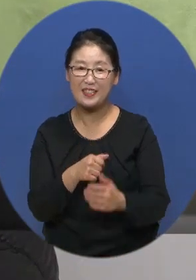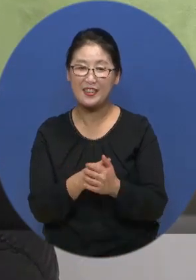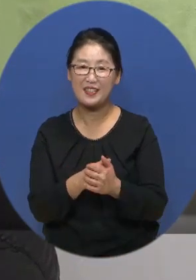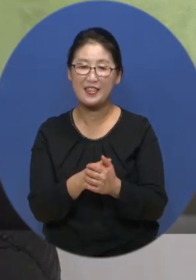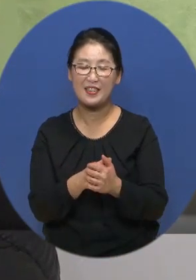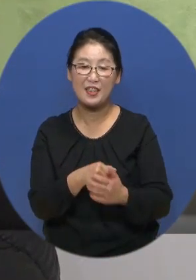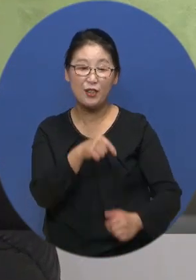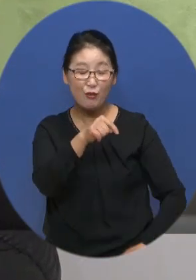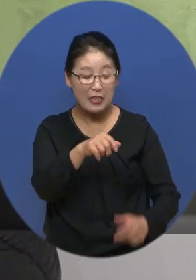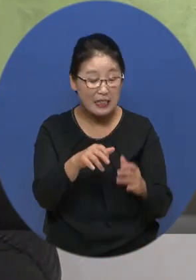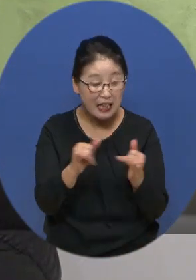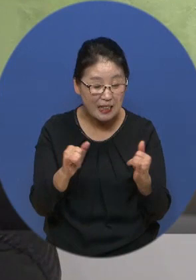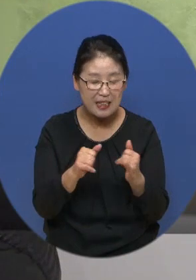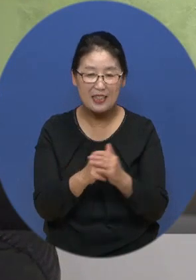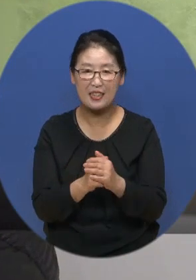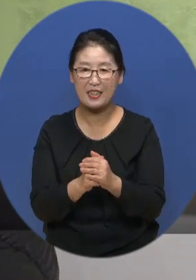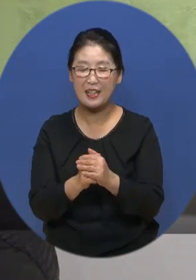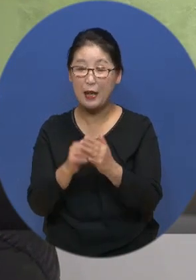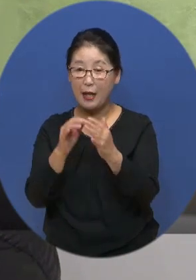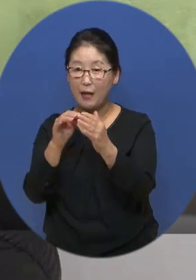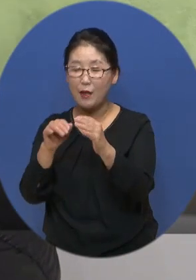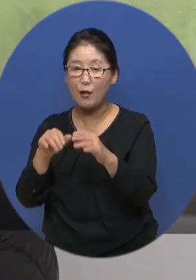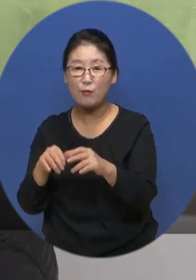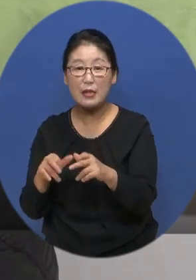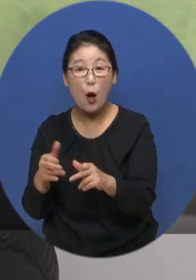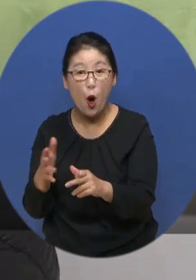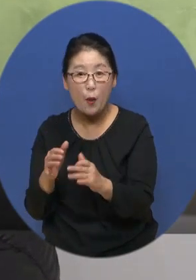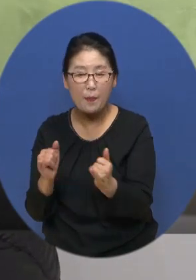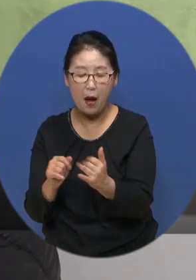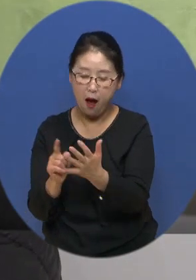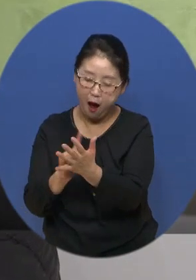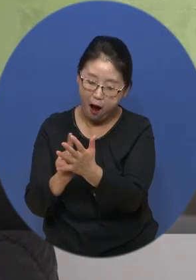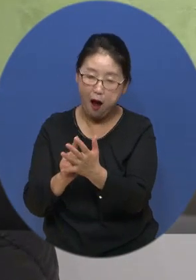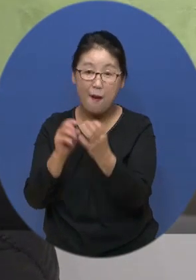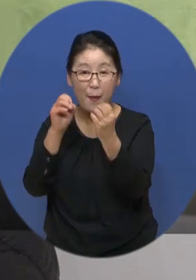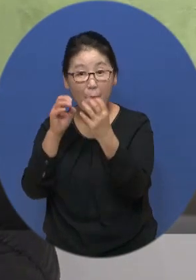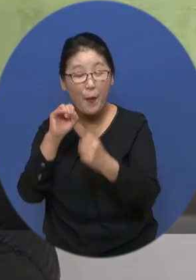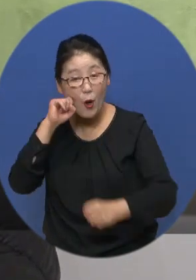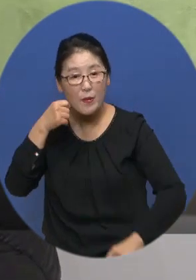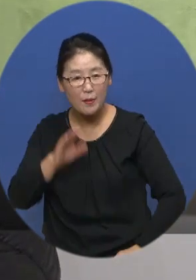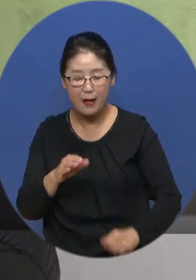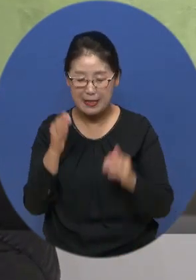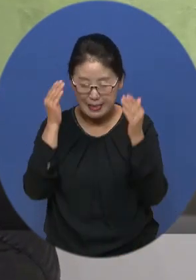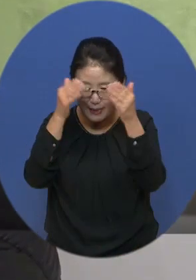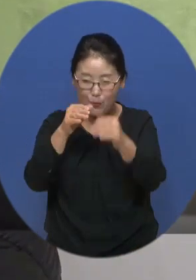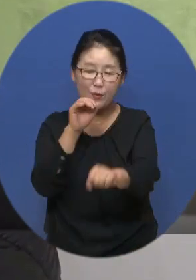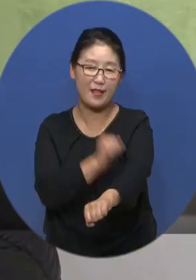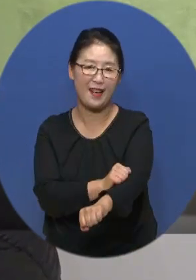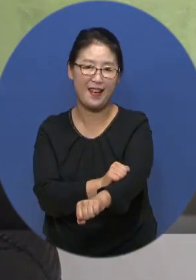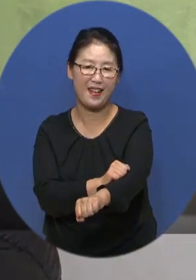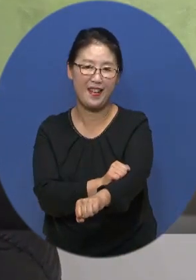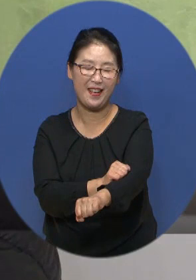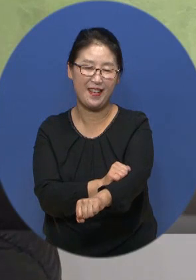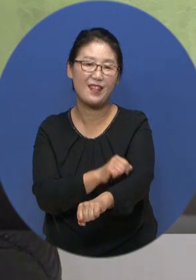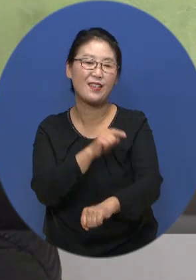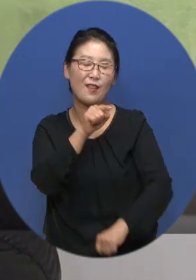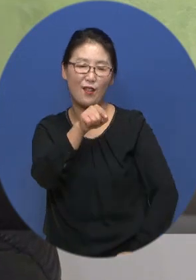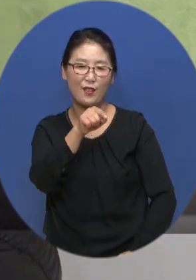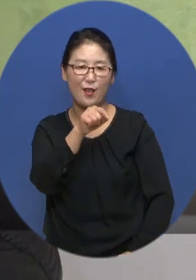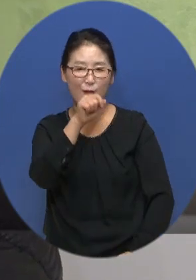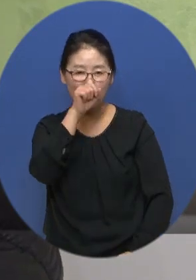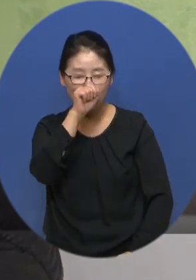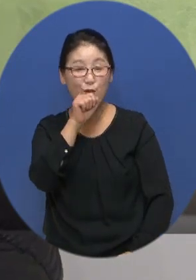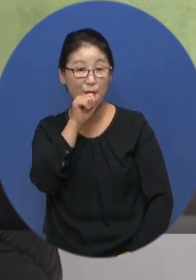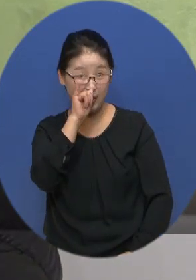능력은 없지만 집중력하고 체력은 다른 사람보다 월등하다고 봅니다. 그래서 앞으로의 저희들의 주기도 1단계로